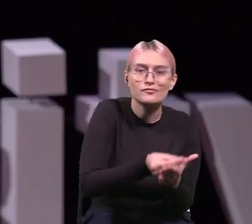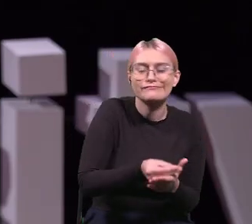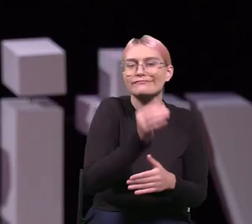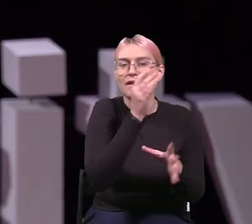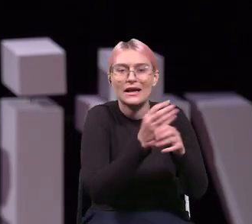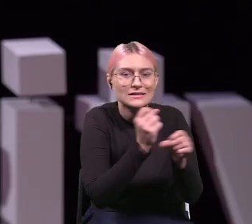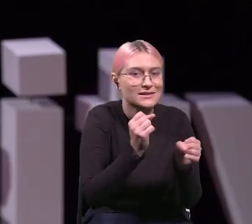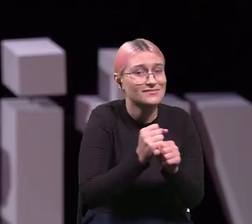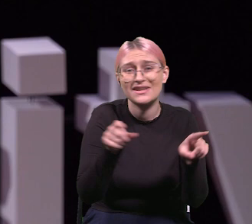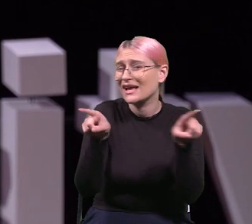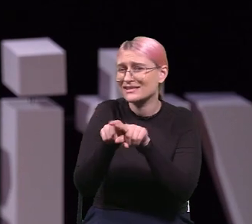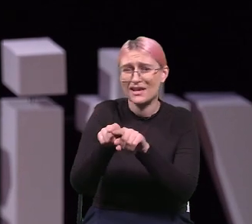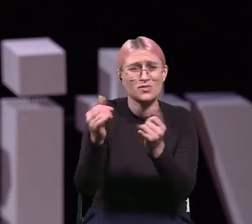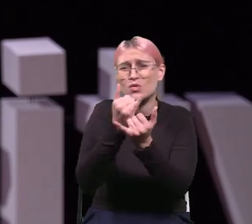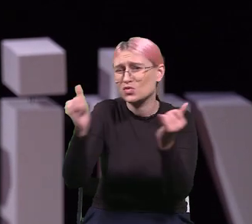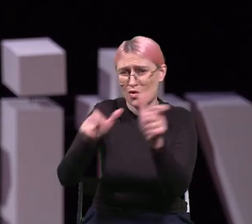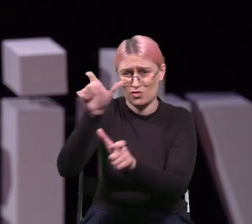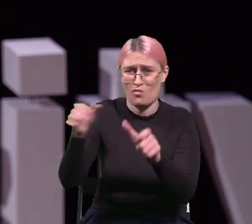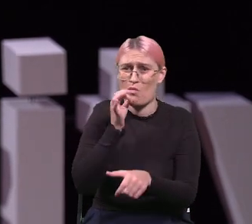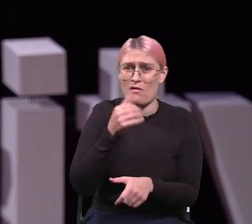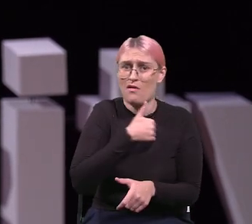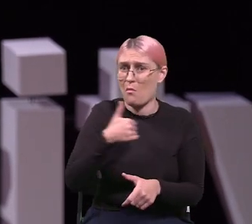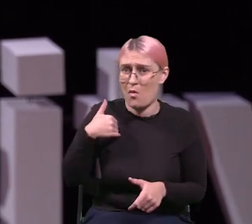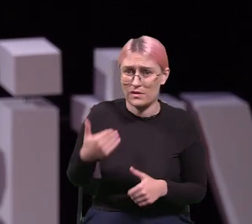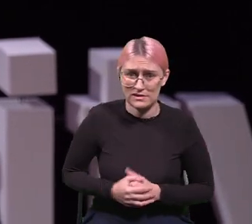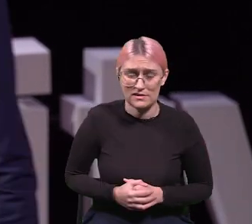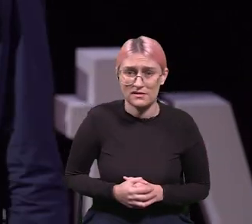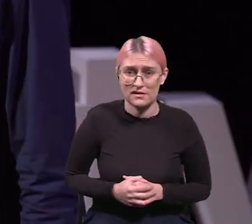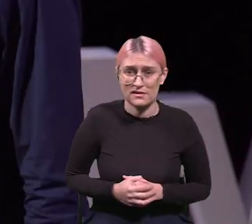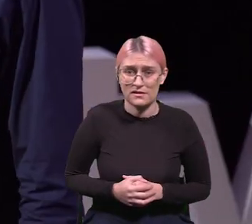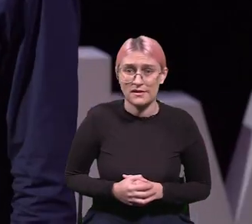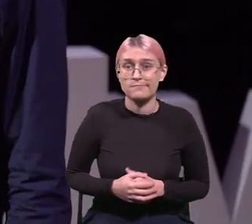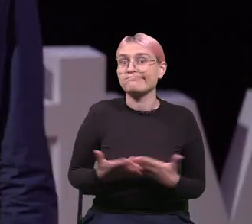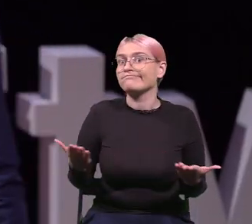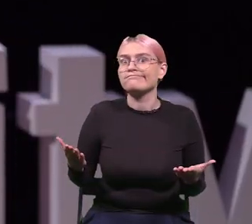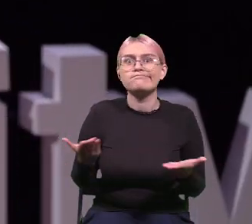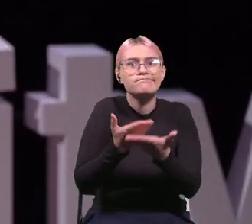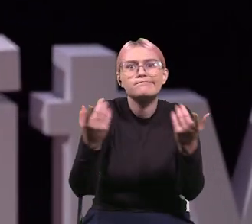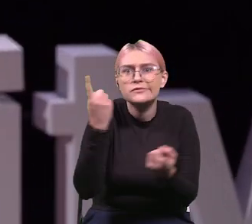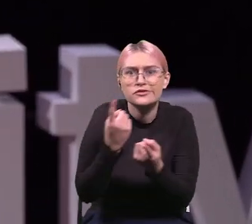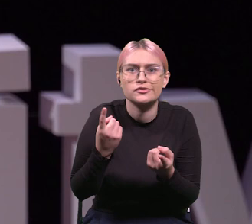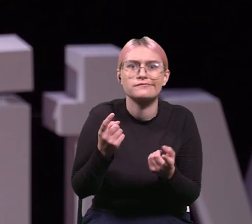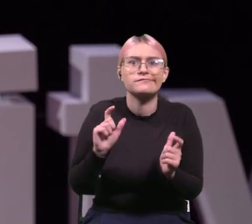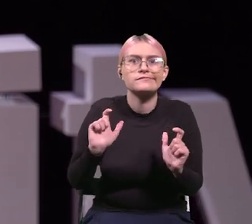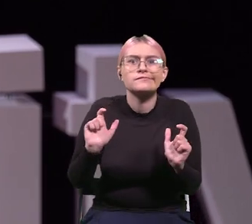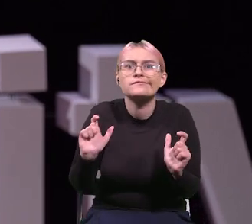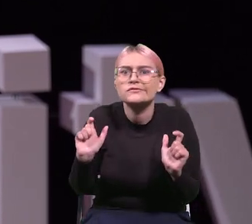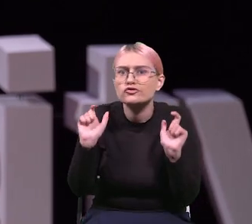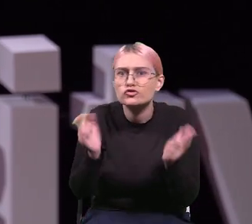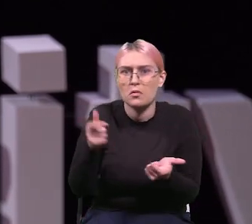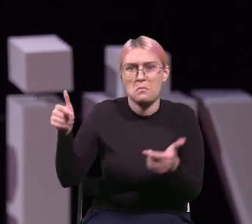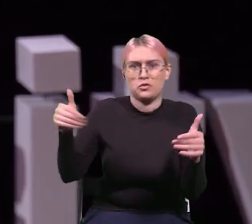obecnie. No właśnie, jak Państwo myślą, co może zrobić Marek? Na ogół w takich sytuacjach